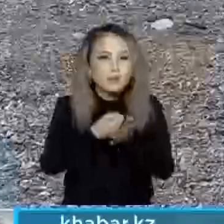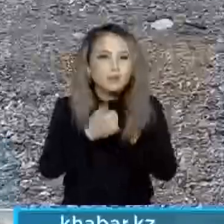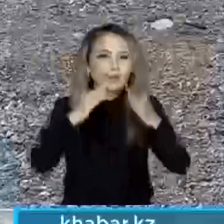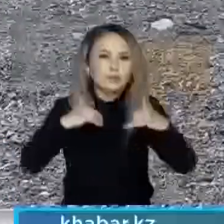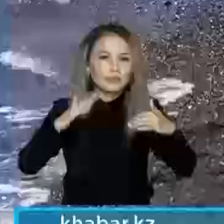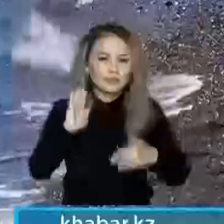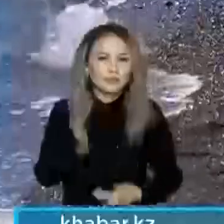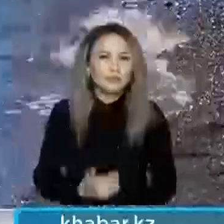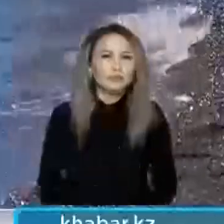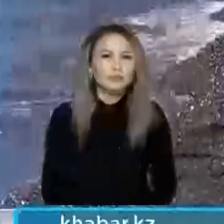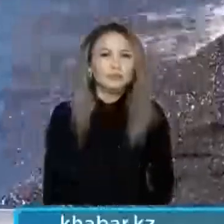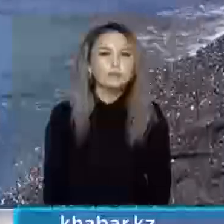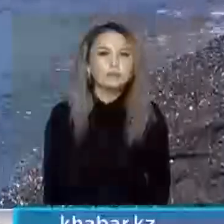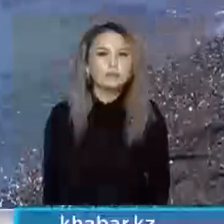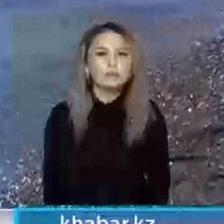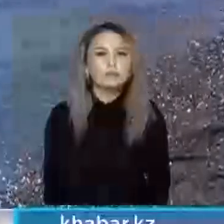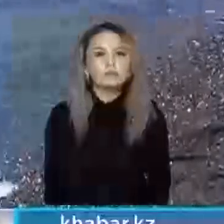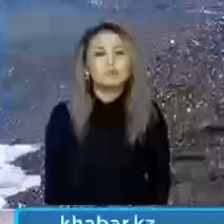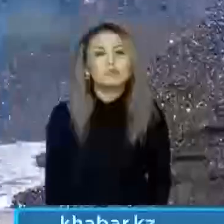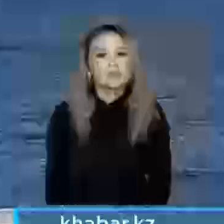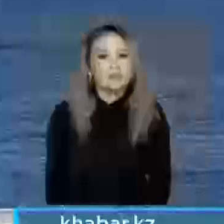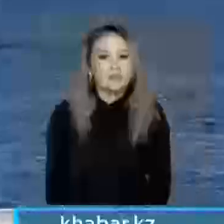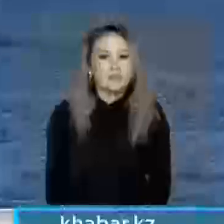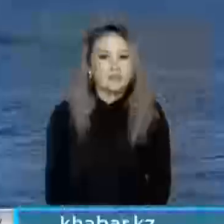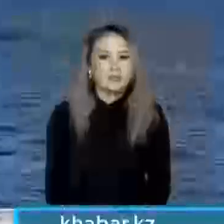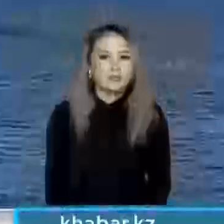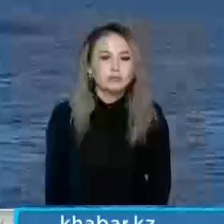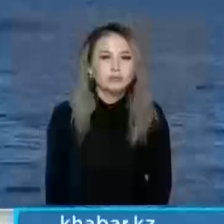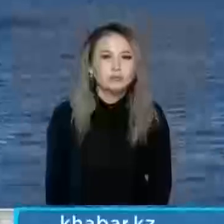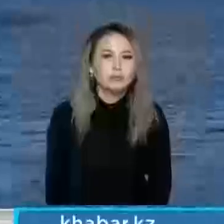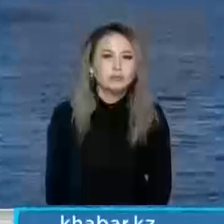Ардағай Барлы, Гүлнар Жантасова, Олжас Байбосынов, хабар Жетісу облысынан.